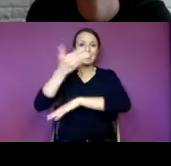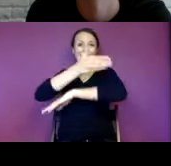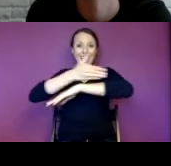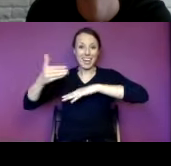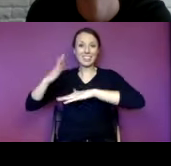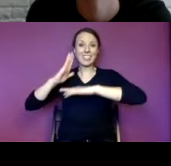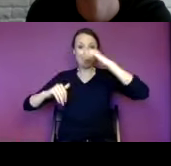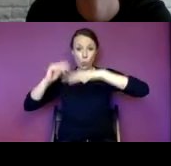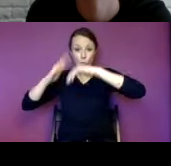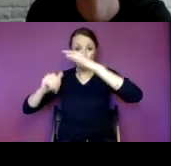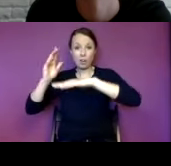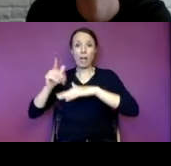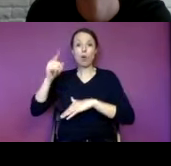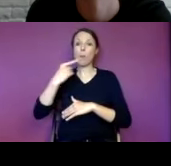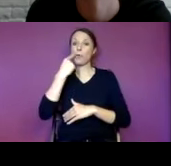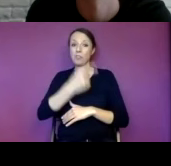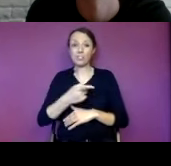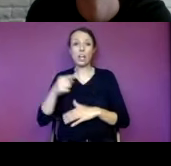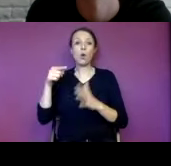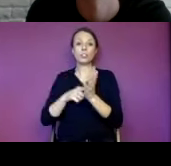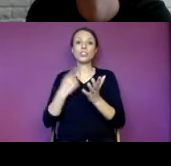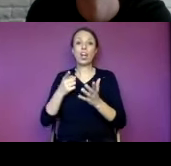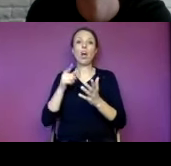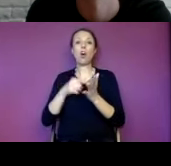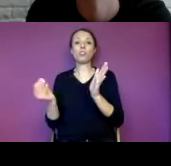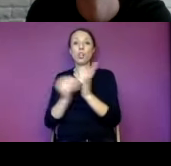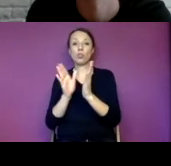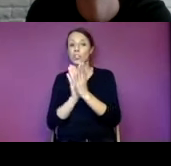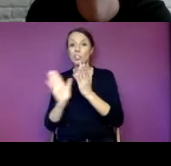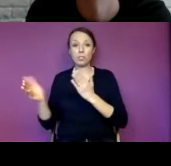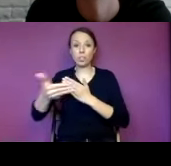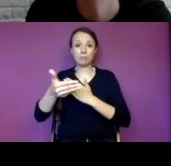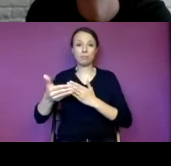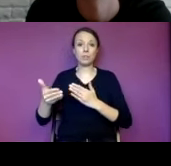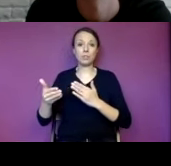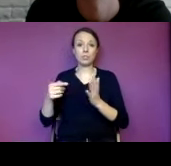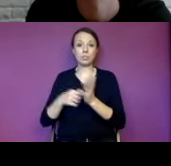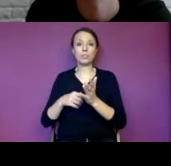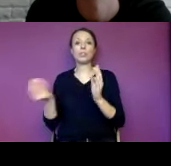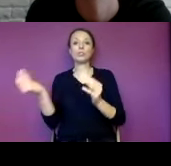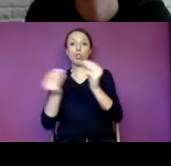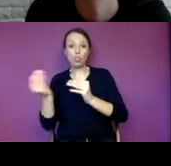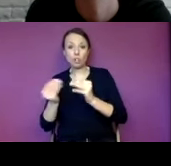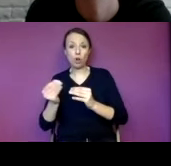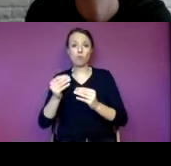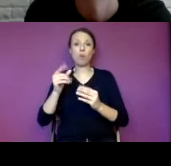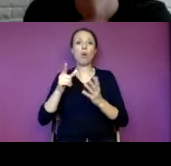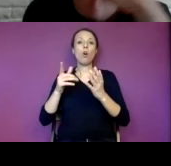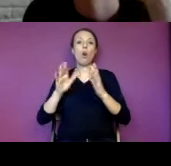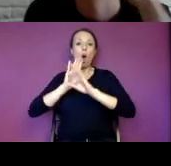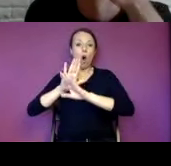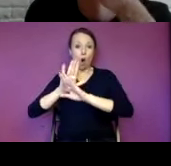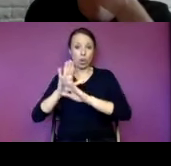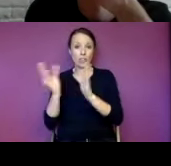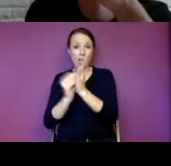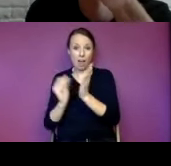tą chałupę drewnianą obłoży sidingiem. Na co ja zareagowałam: o Boże, tego nie to, proszę tego nie robić, proszę tej